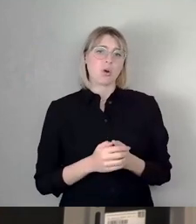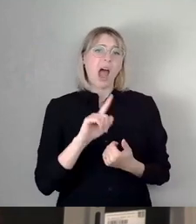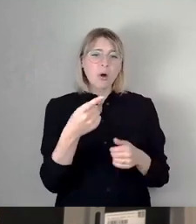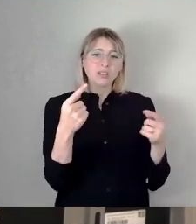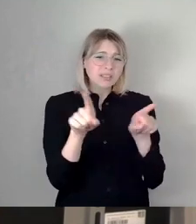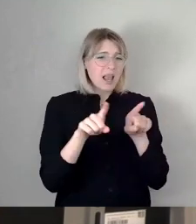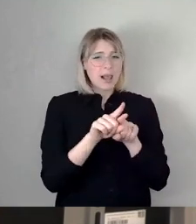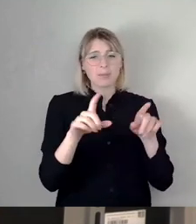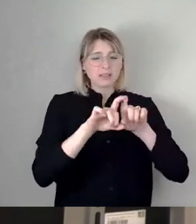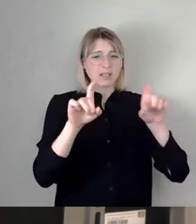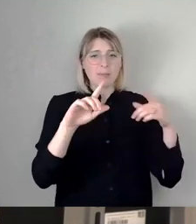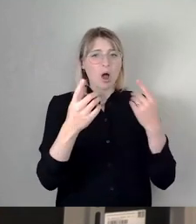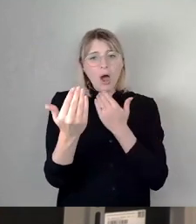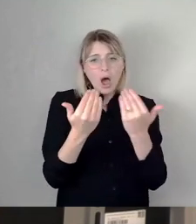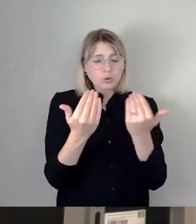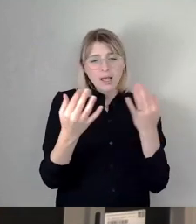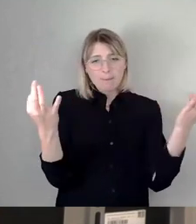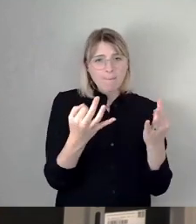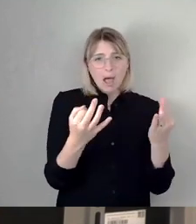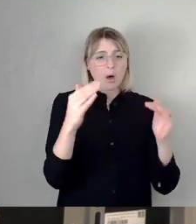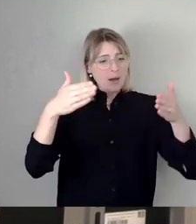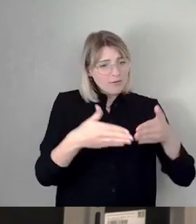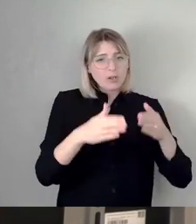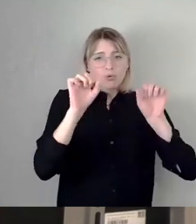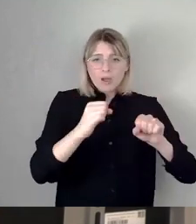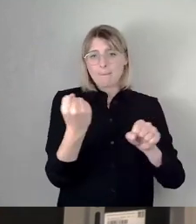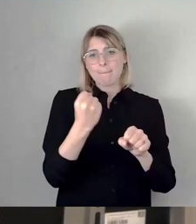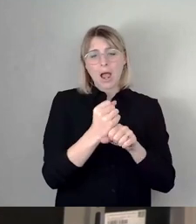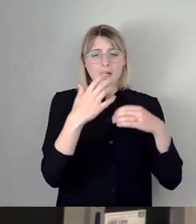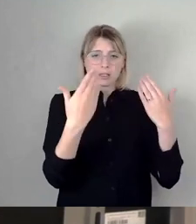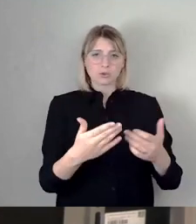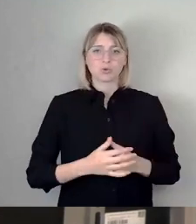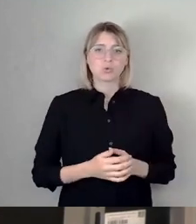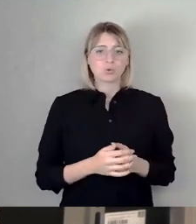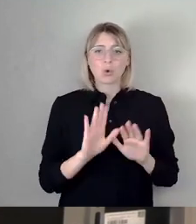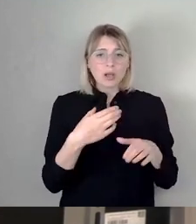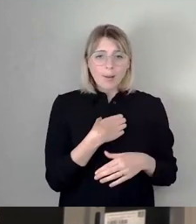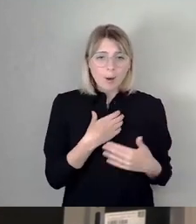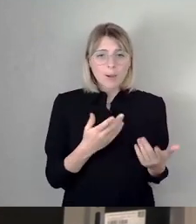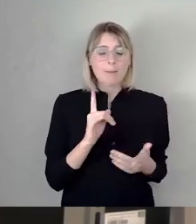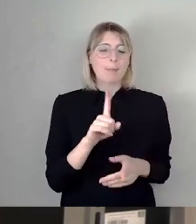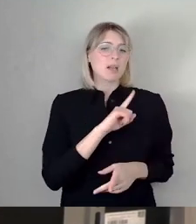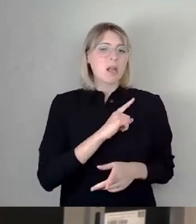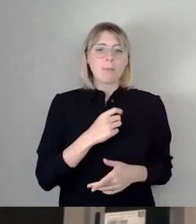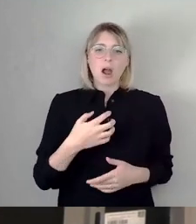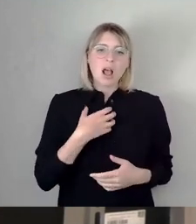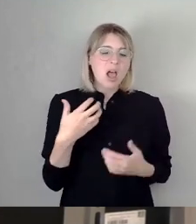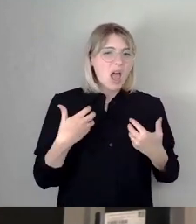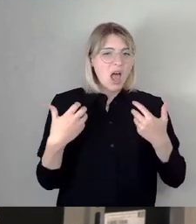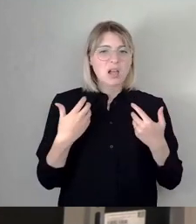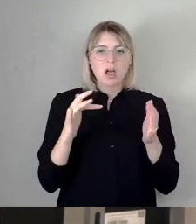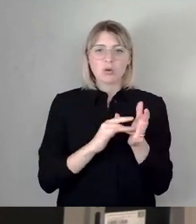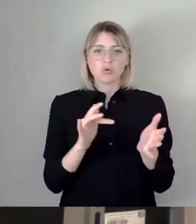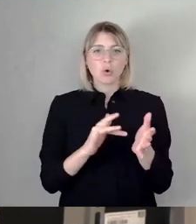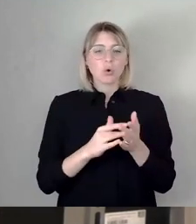Den können wir doch gut machen am Friedhof. Es ist natürlich ein Ärgernis und es hat mich auch sehr geärgert, dass dann das Schulamt, der wir